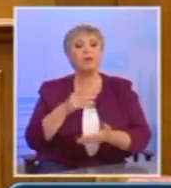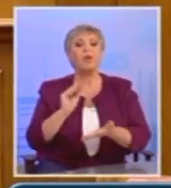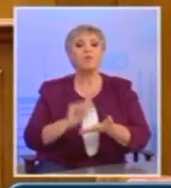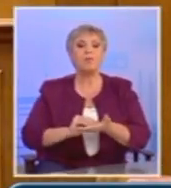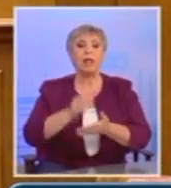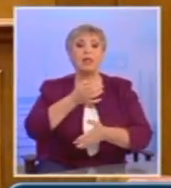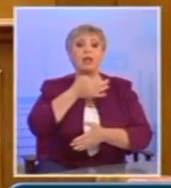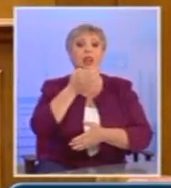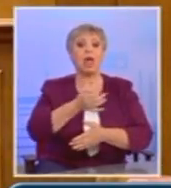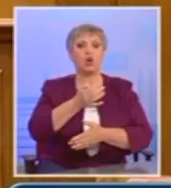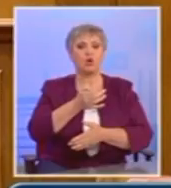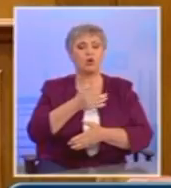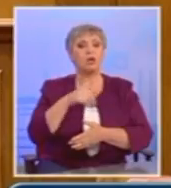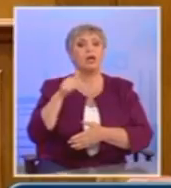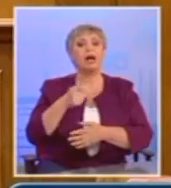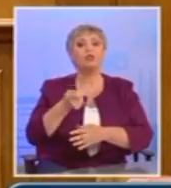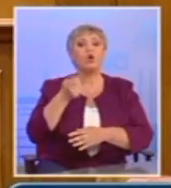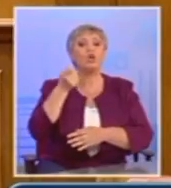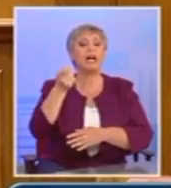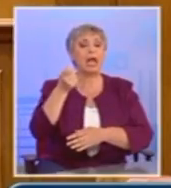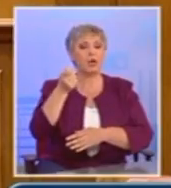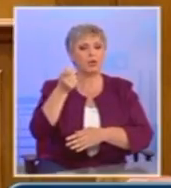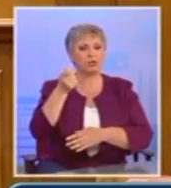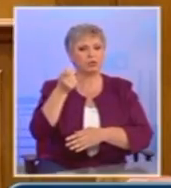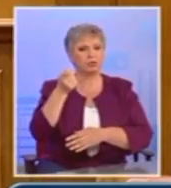ότι η ανάληψη του σύνολου του χρέους και των